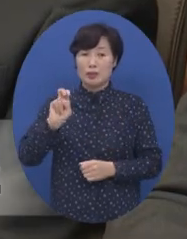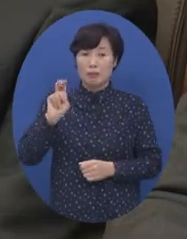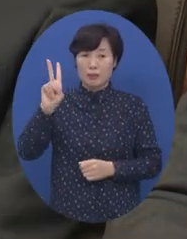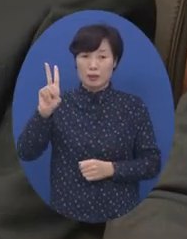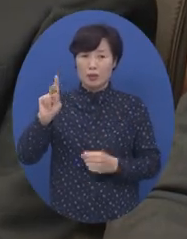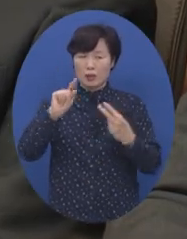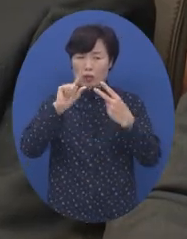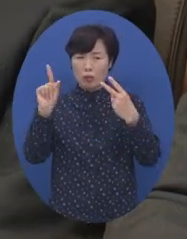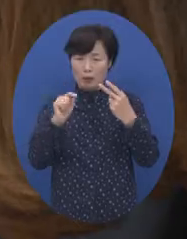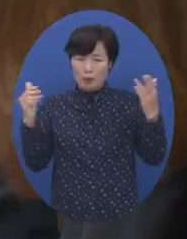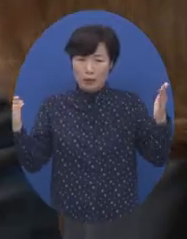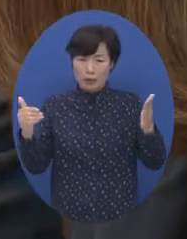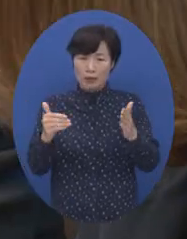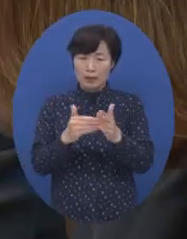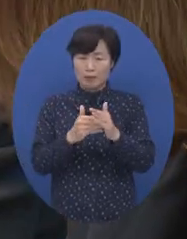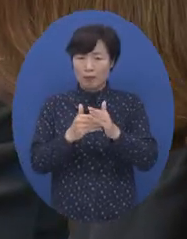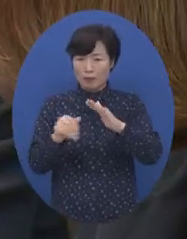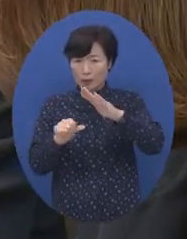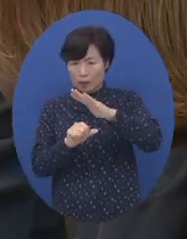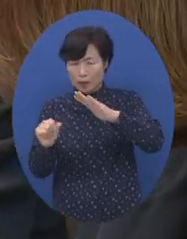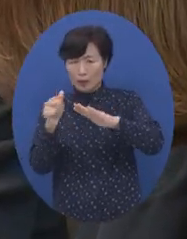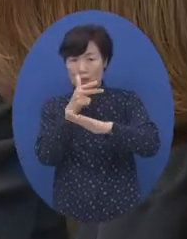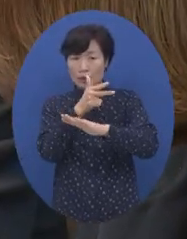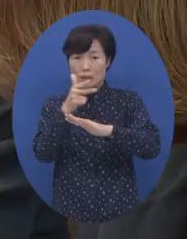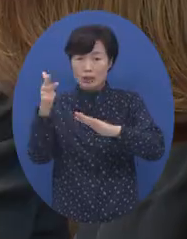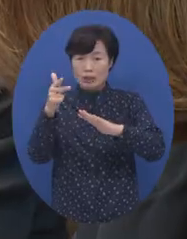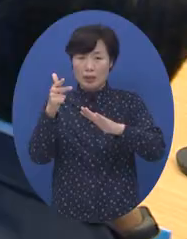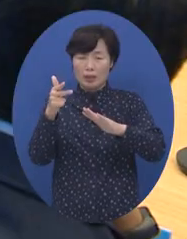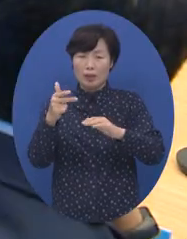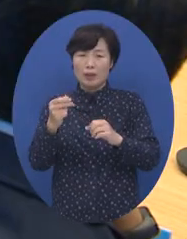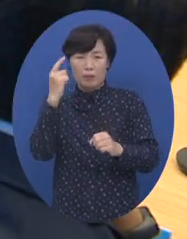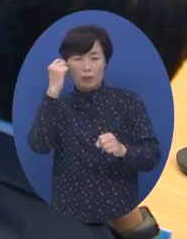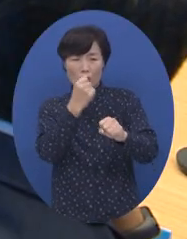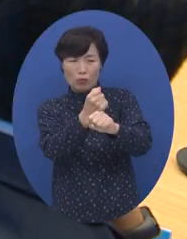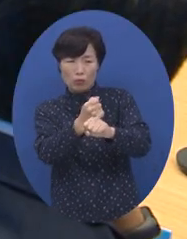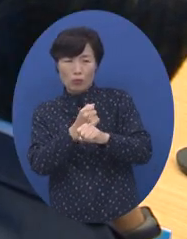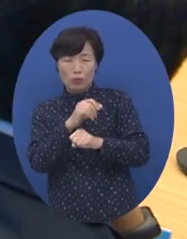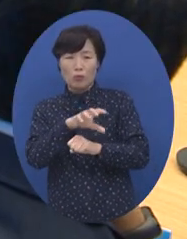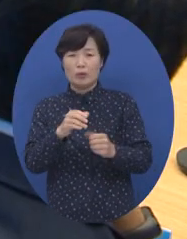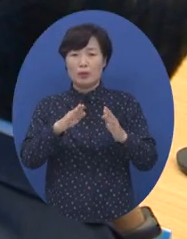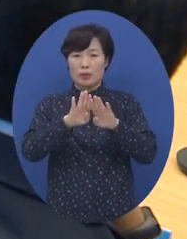고등동에 지상 7층, 지하 5층 규모의 R&D 센터를 건립할 계획입니다.